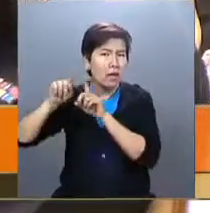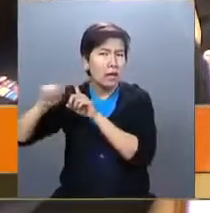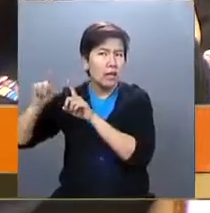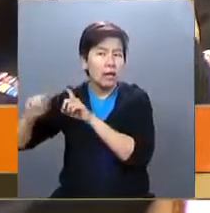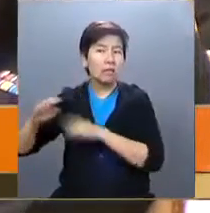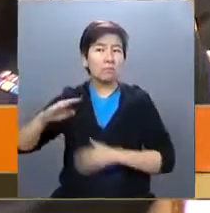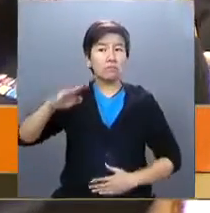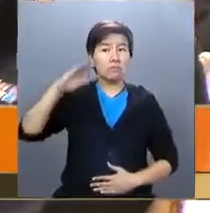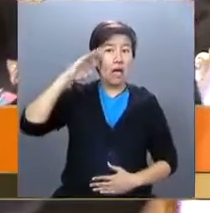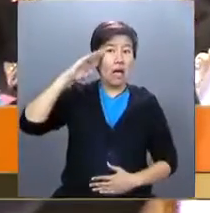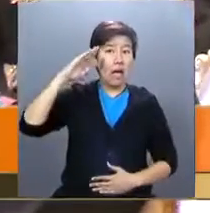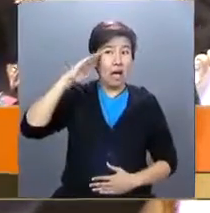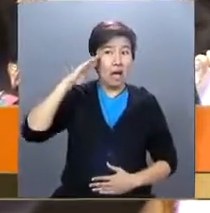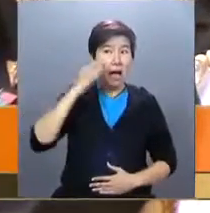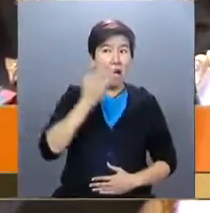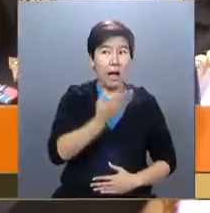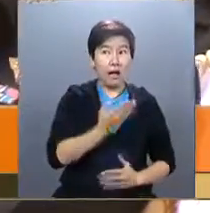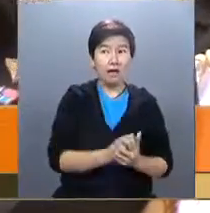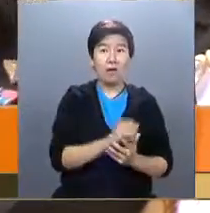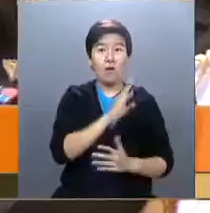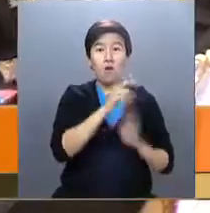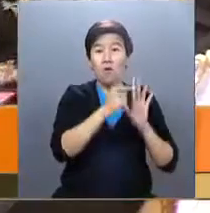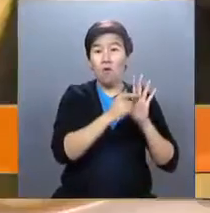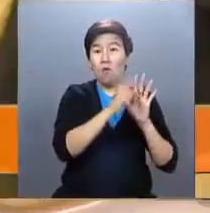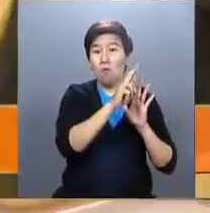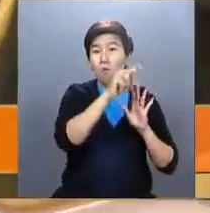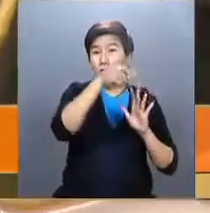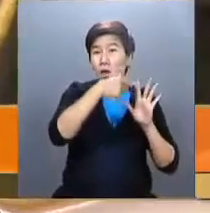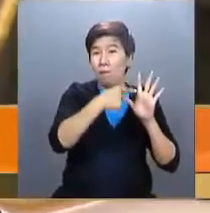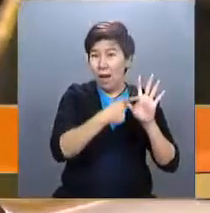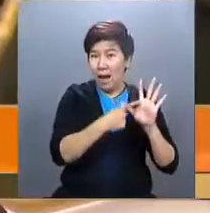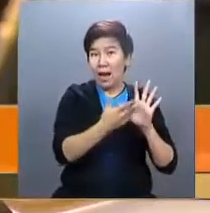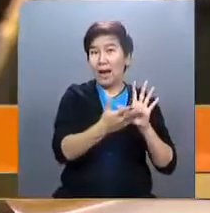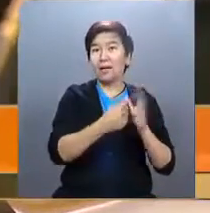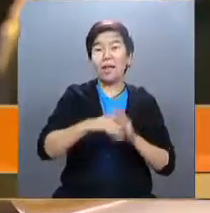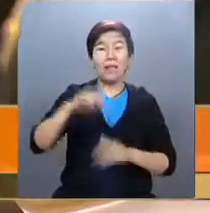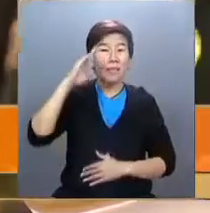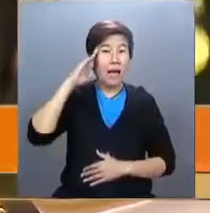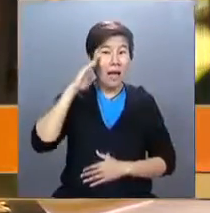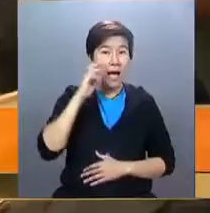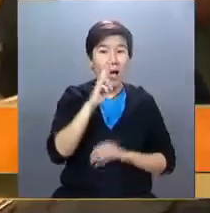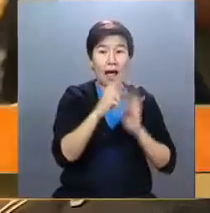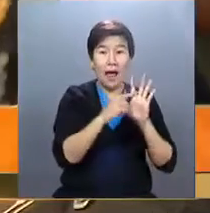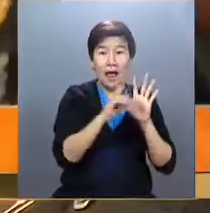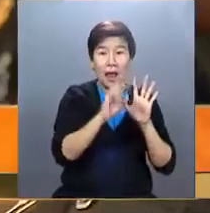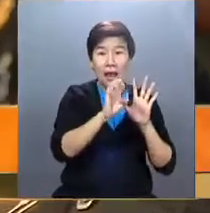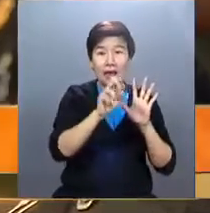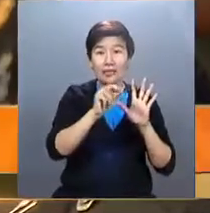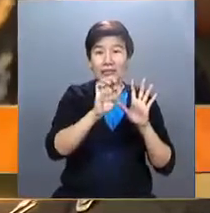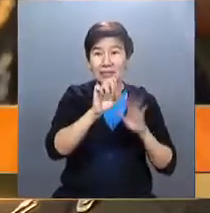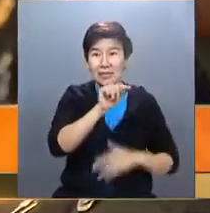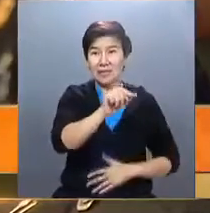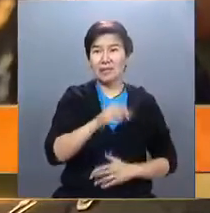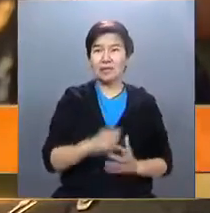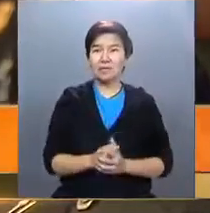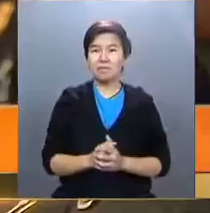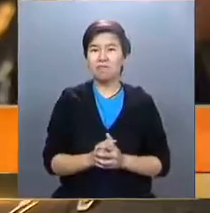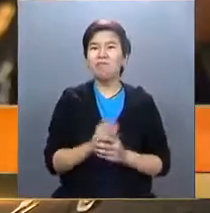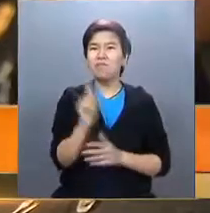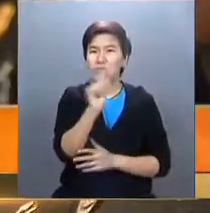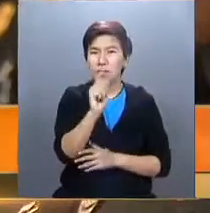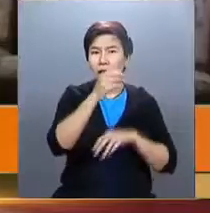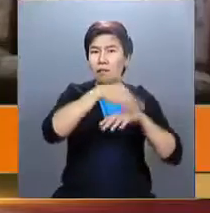พยัคฆ์และทหารเสือราชินีจากกองพลทหารราบที่2รักษาพระองค์ส่งต่อจากรุ่นสู่รุ่นในเส้นทางผู้บัญชา